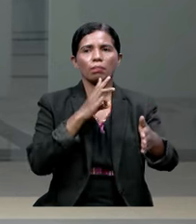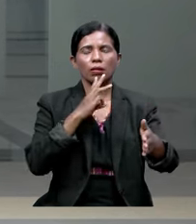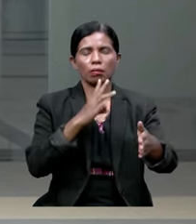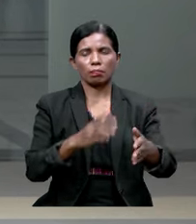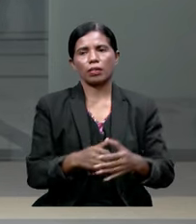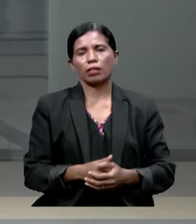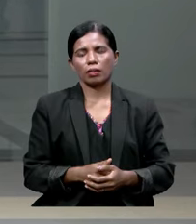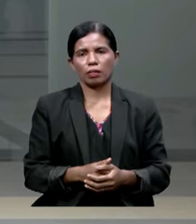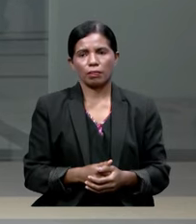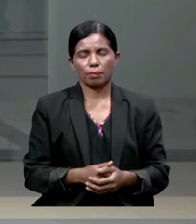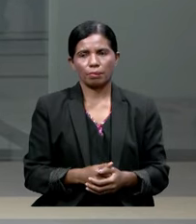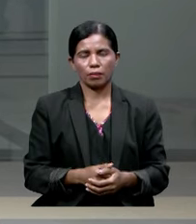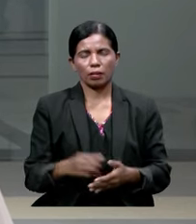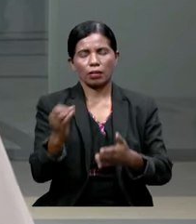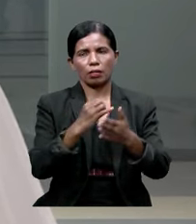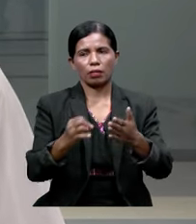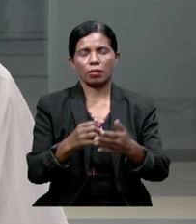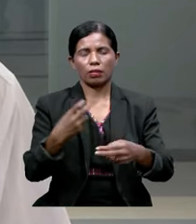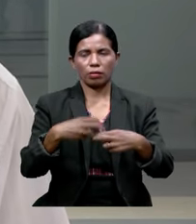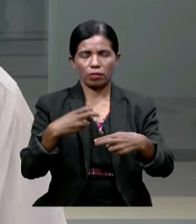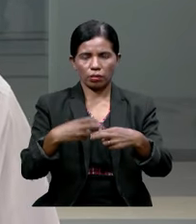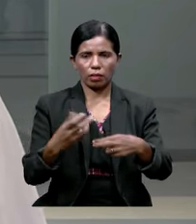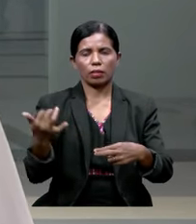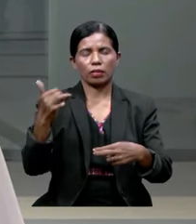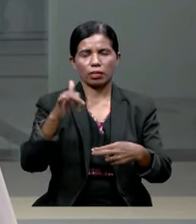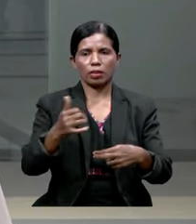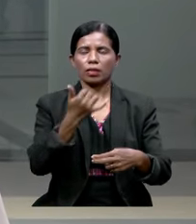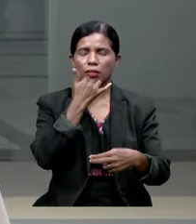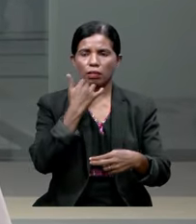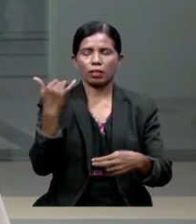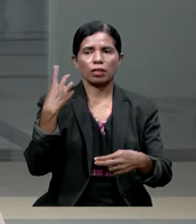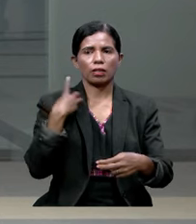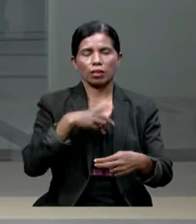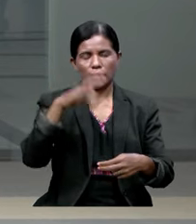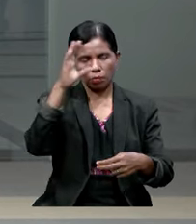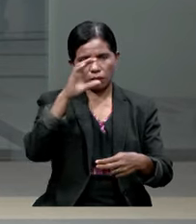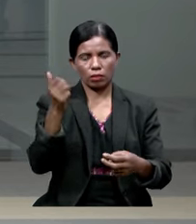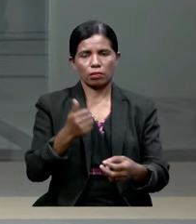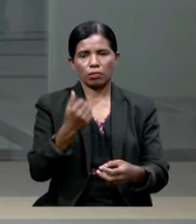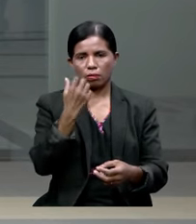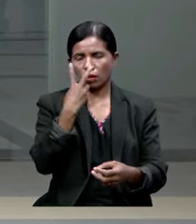do. Mosne failansu nebe ita buka kurizi,